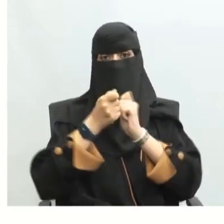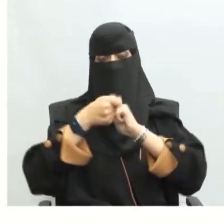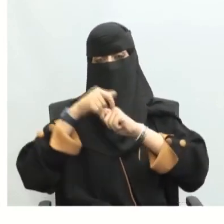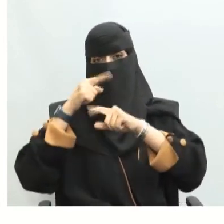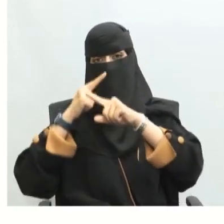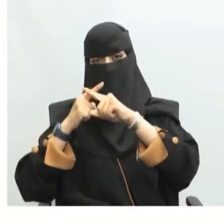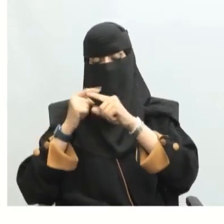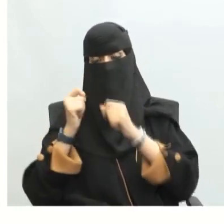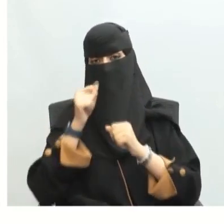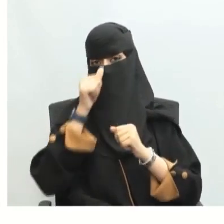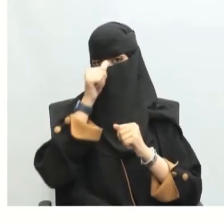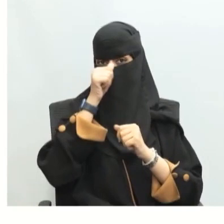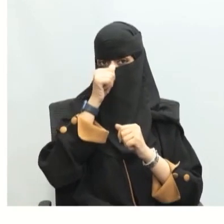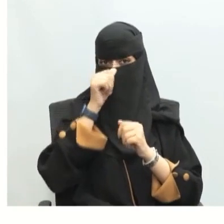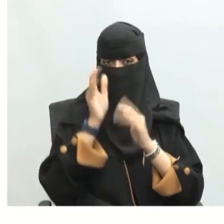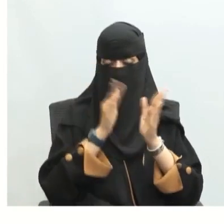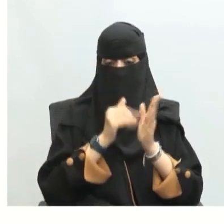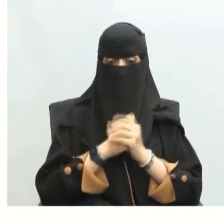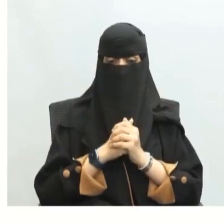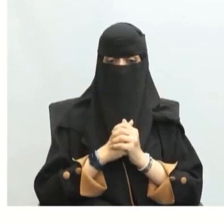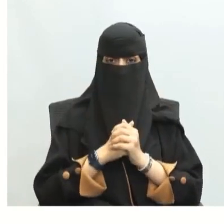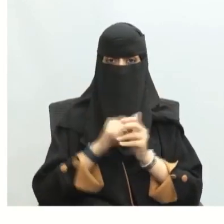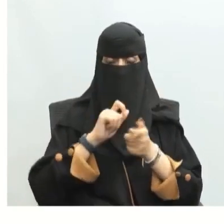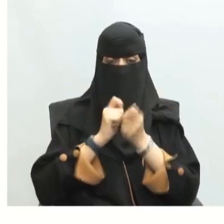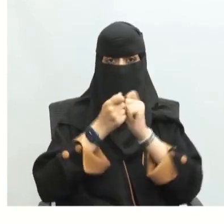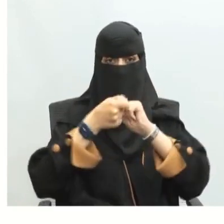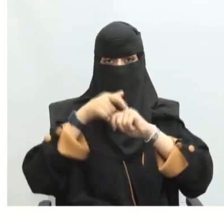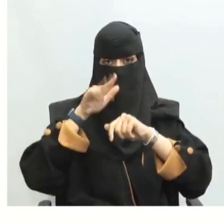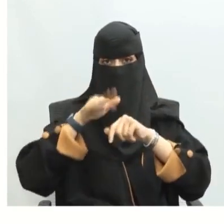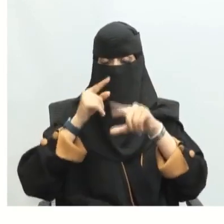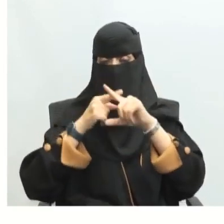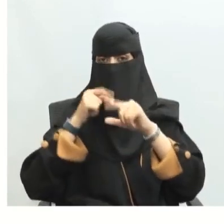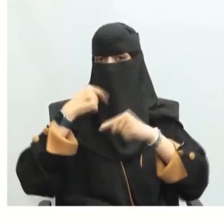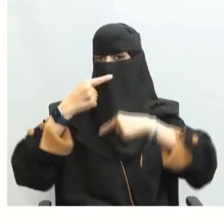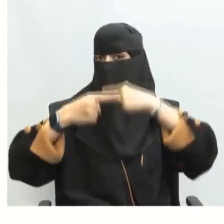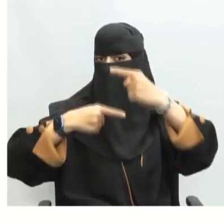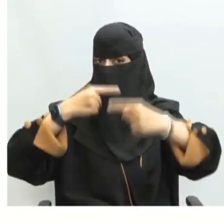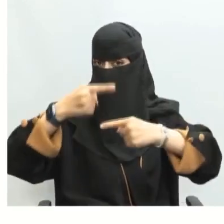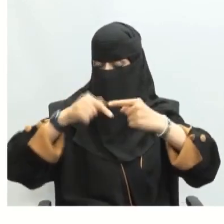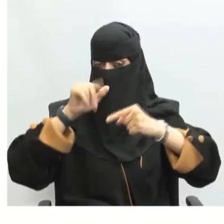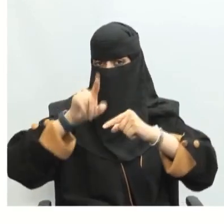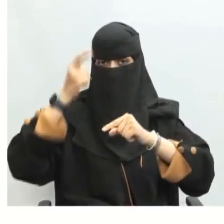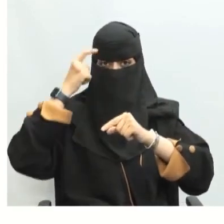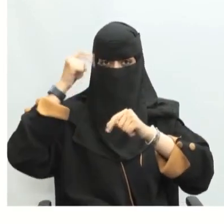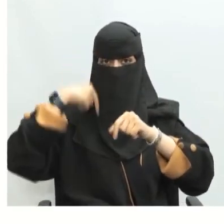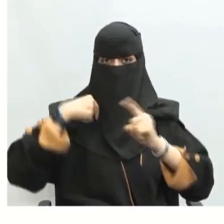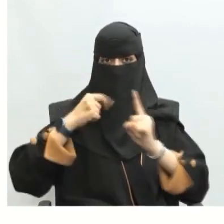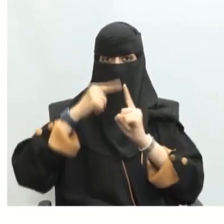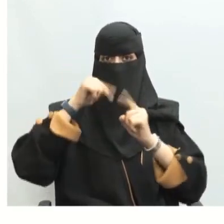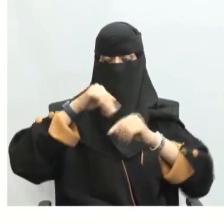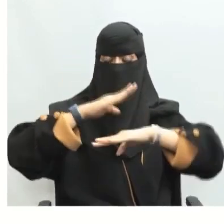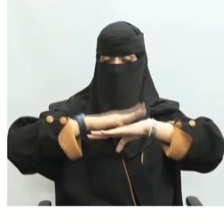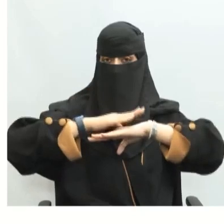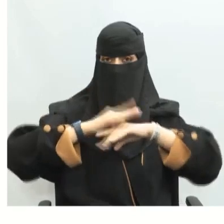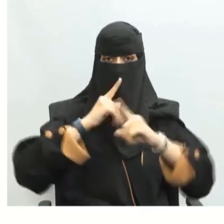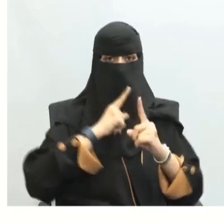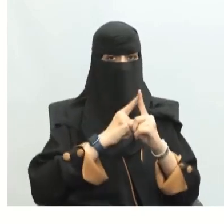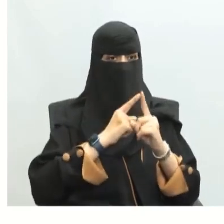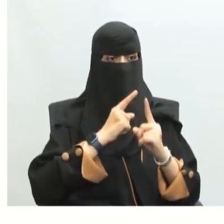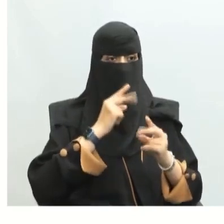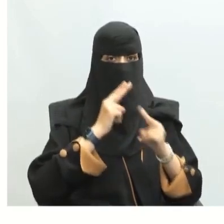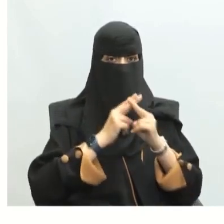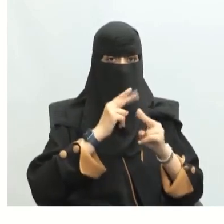وايضا معالجه الاخطاء دائما نعلم ان من اداب الحوار الابتعاد عن